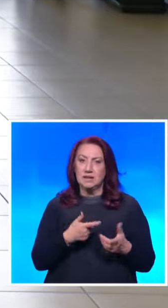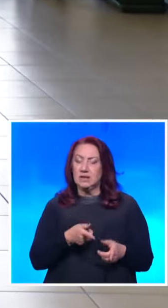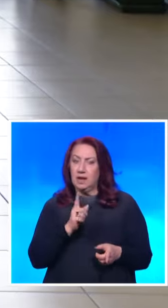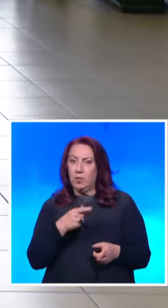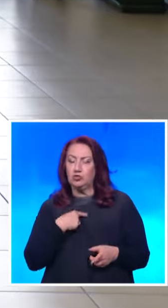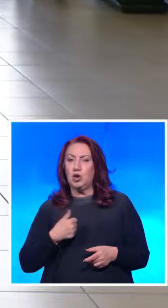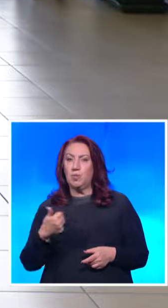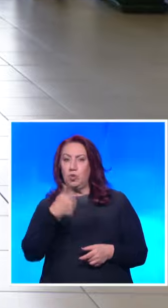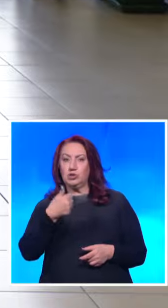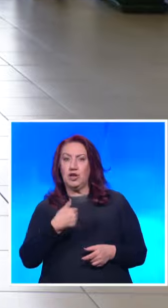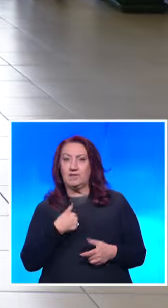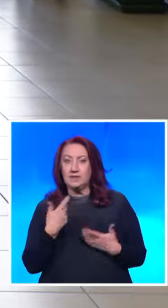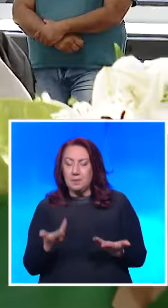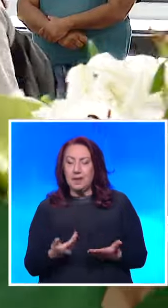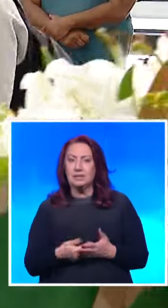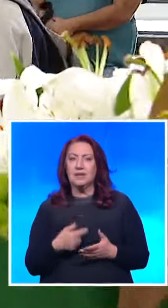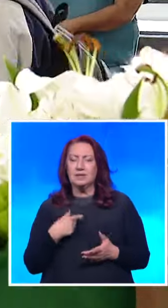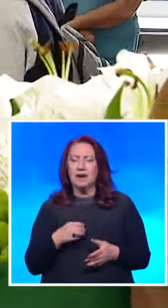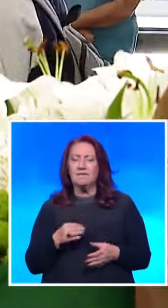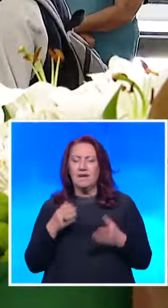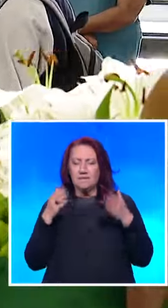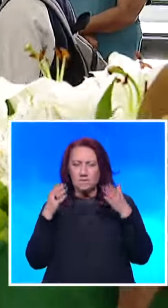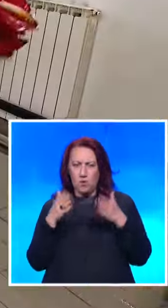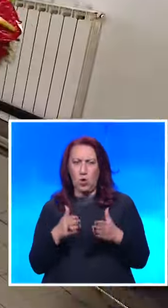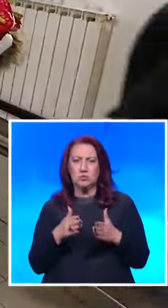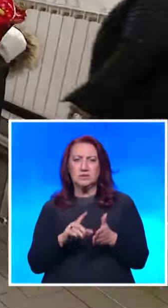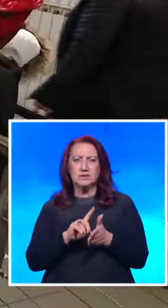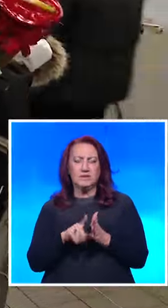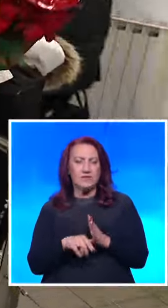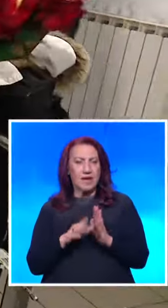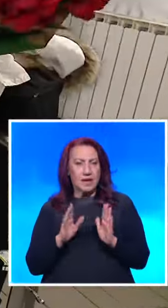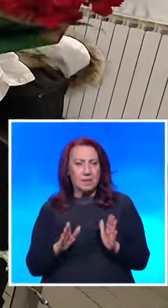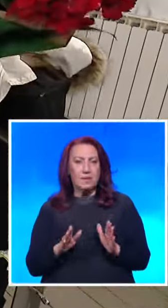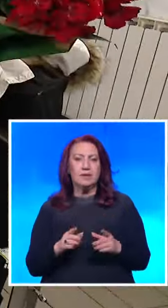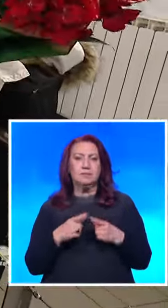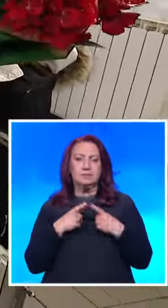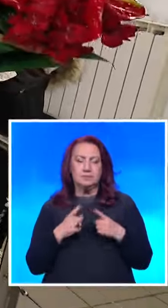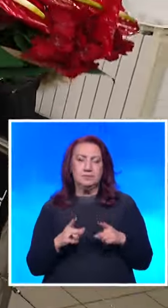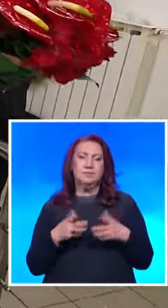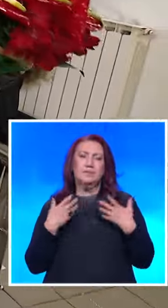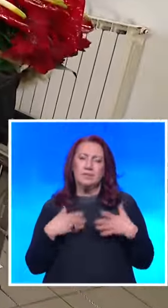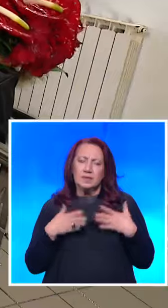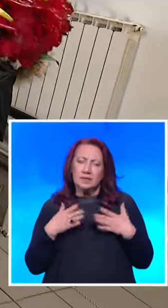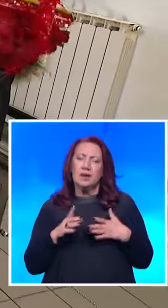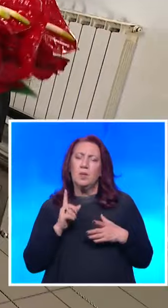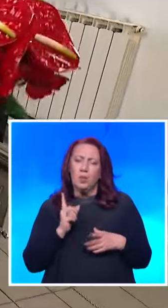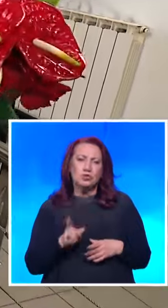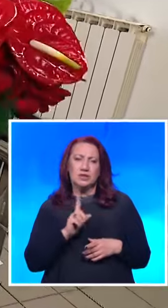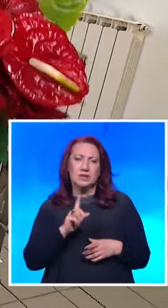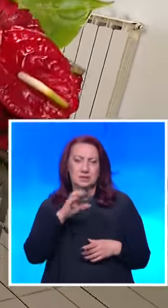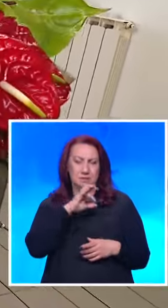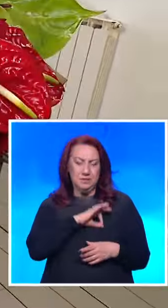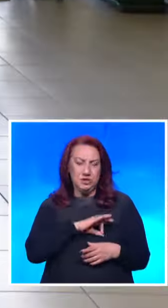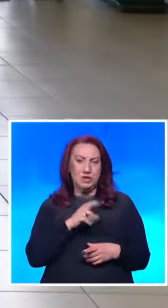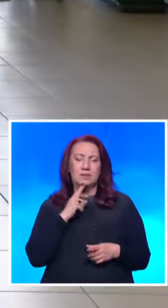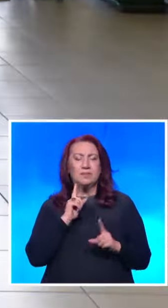аз трябваше да съм фокусирана през цялото време и си казах, че дори да не спечеля, искам да знам, че не съм дала всичко от себе си, каквото